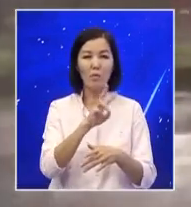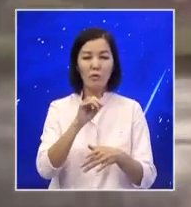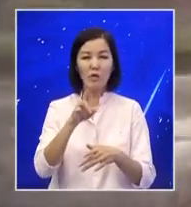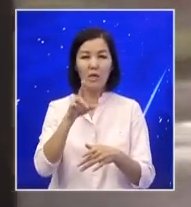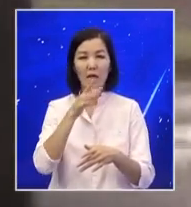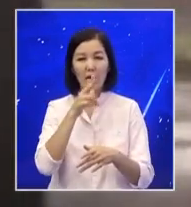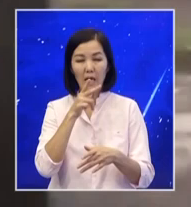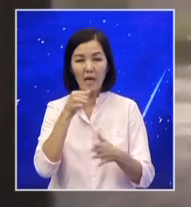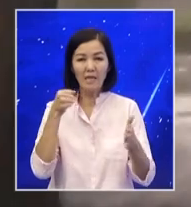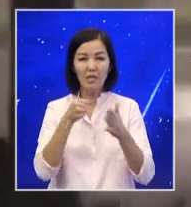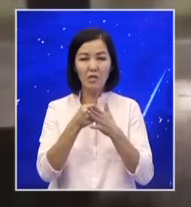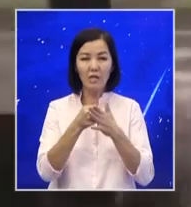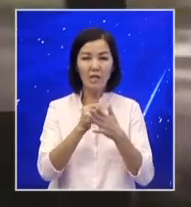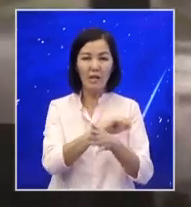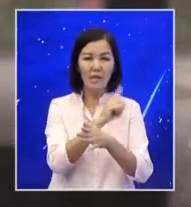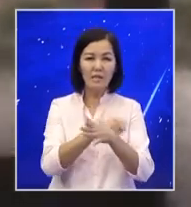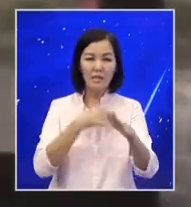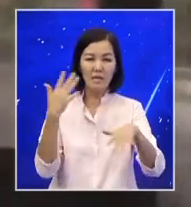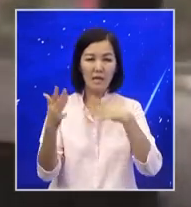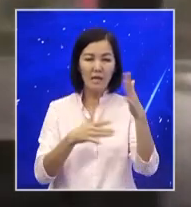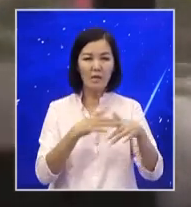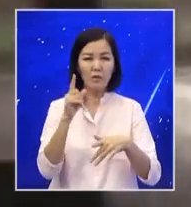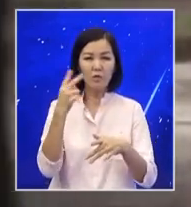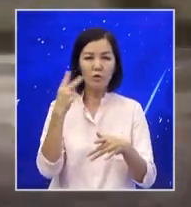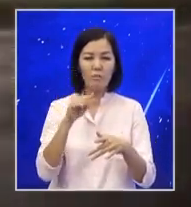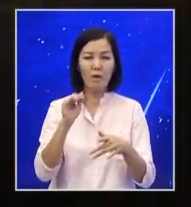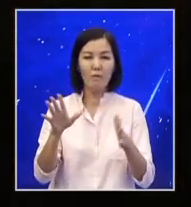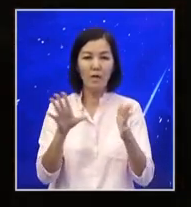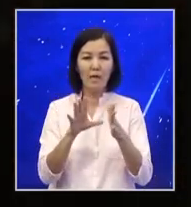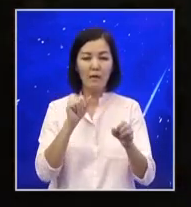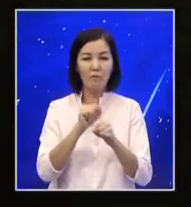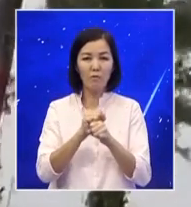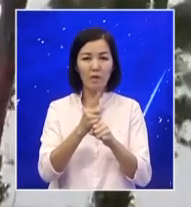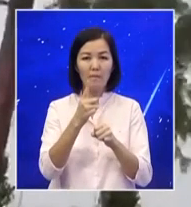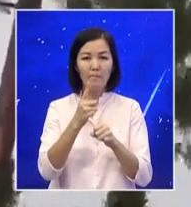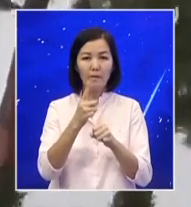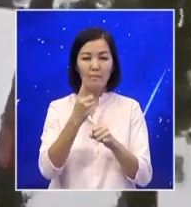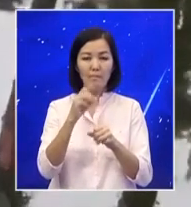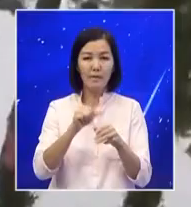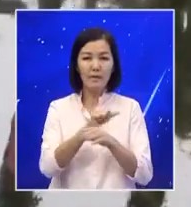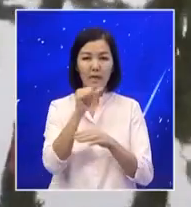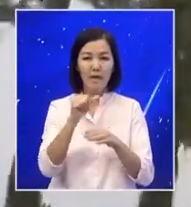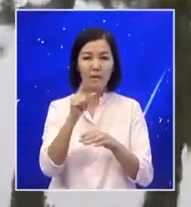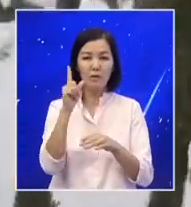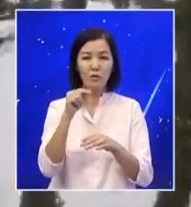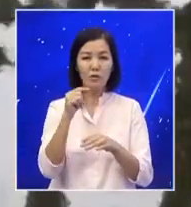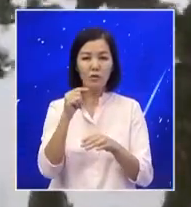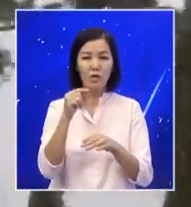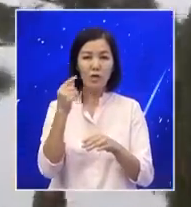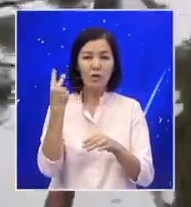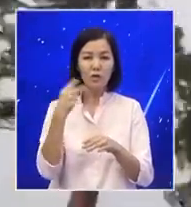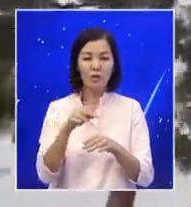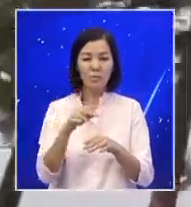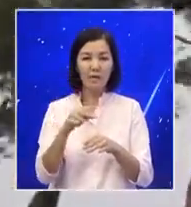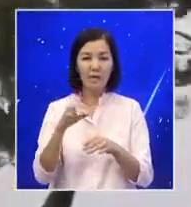Бұрқасын боран салдарынан 120 мыңнан астам үй жарықсыз қалды. Бұл елде жел сағатына 140 шақырым жылдамдықпен ұйытқыды. Дауылмен